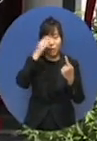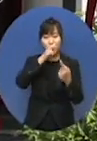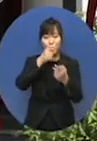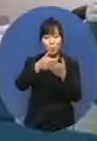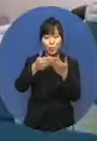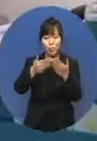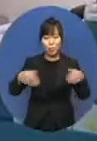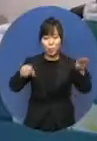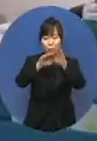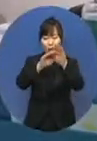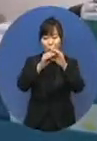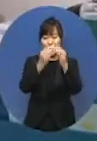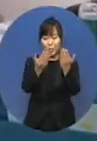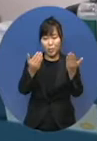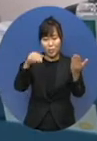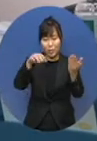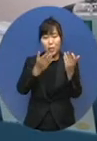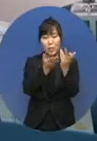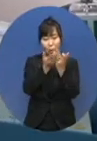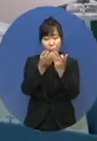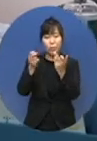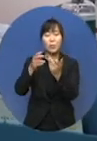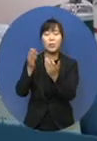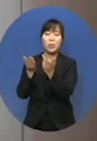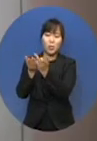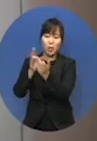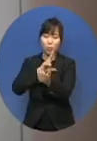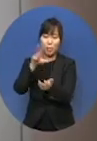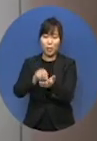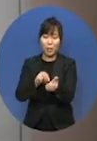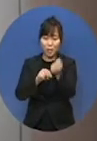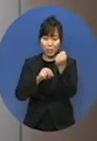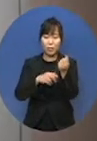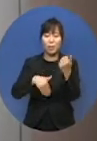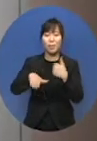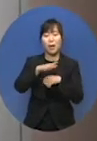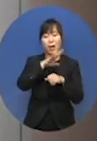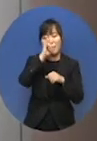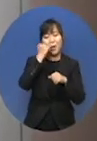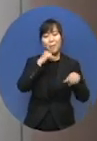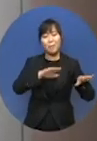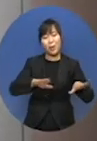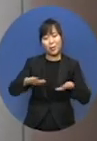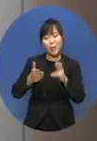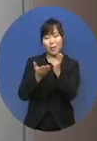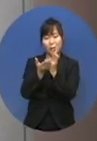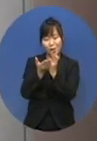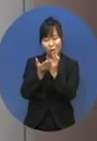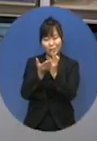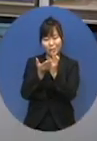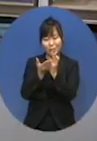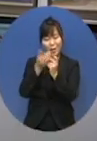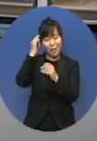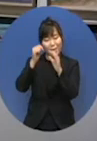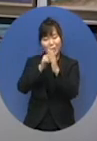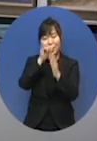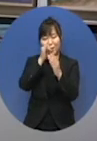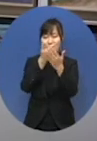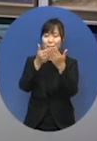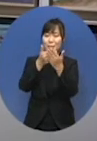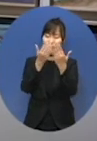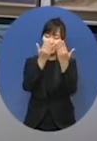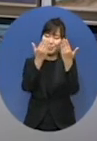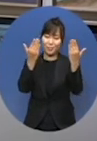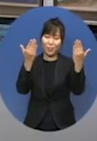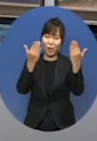미술관 전시실에서는 섬 그리고 섬이라는 주제로 낭만이 가득한 바다와 섬을 개성 있게 화폭에